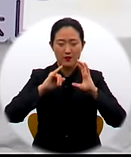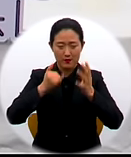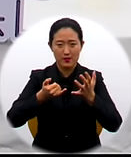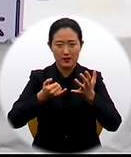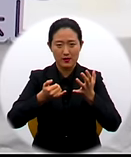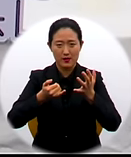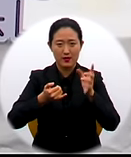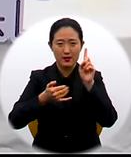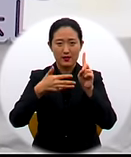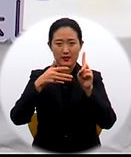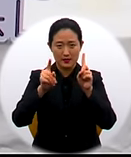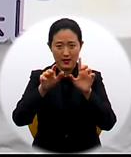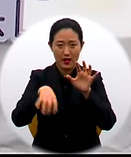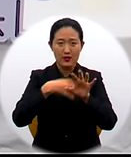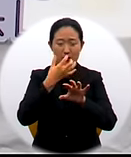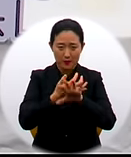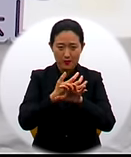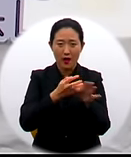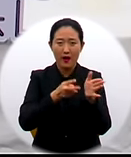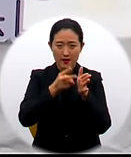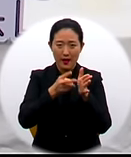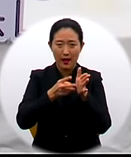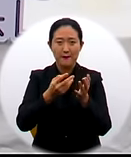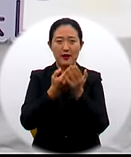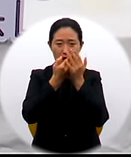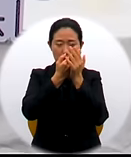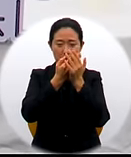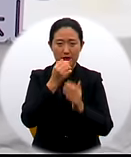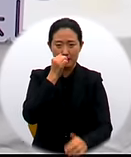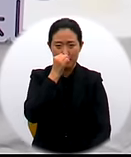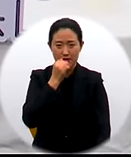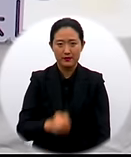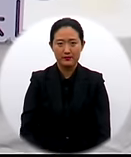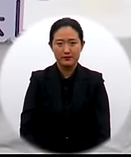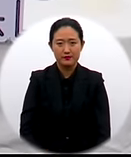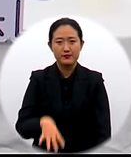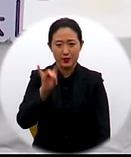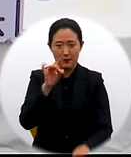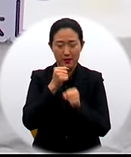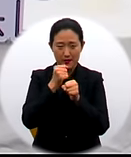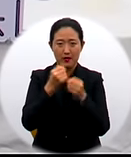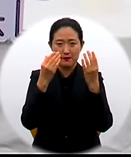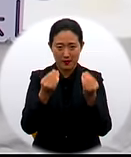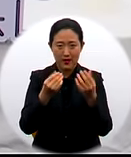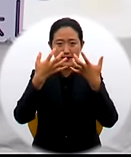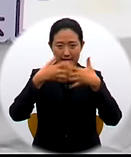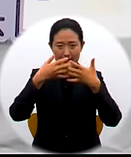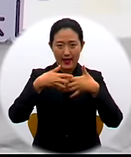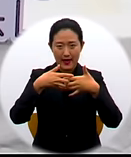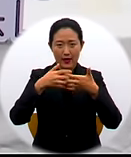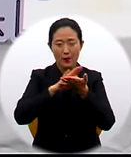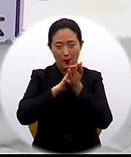번째 산업혁명은 증기기관의 발전과 함께 이루어졌습니다. 증기기관이라는 것이 만들어지면서